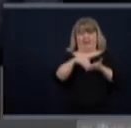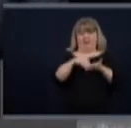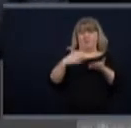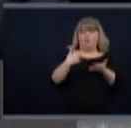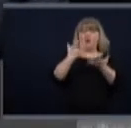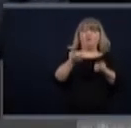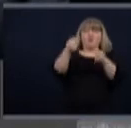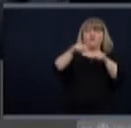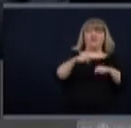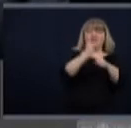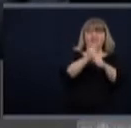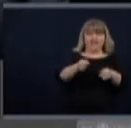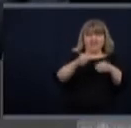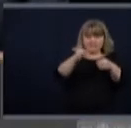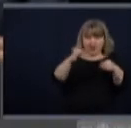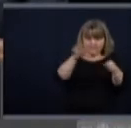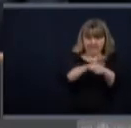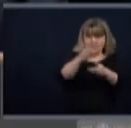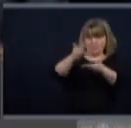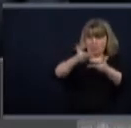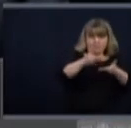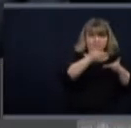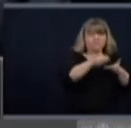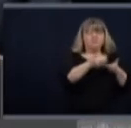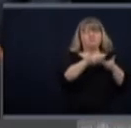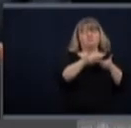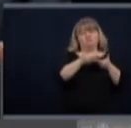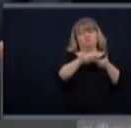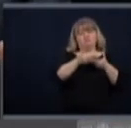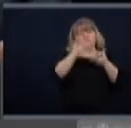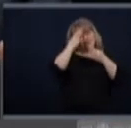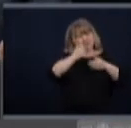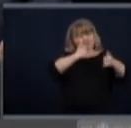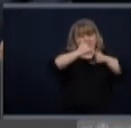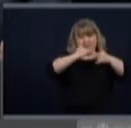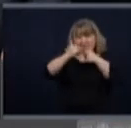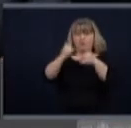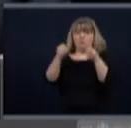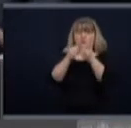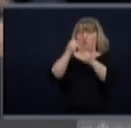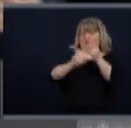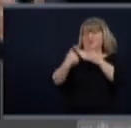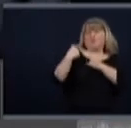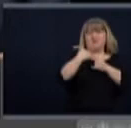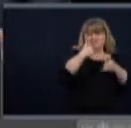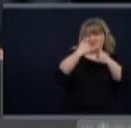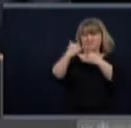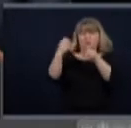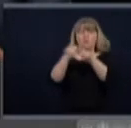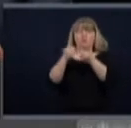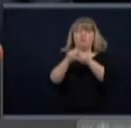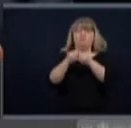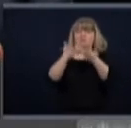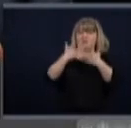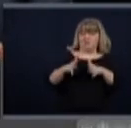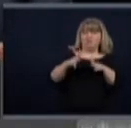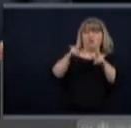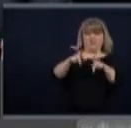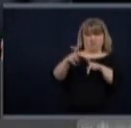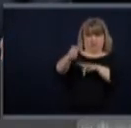plein. Et on en a rappelé beaucoup en fin de semaine. Il y en a qui déjà sont